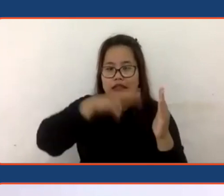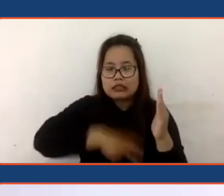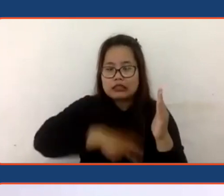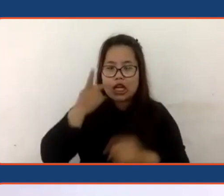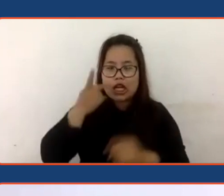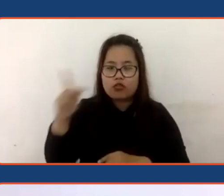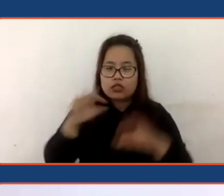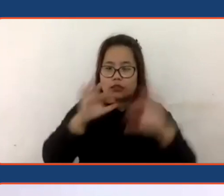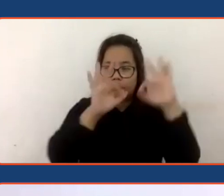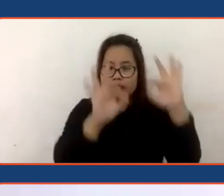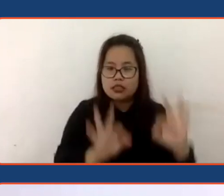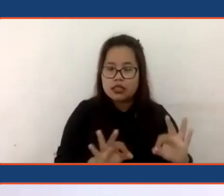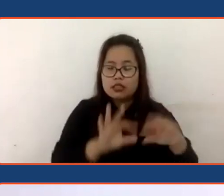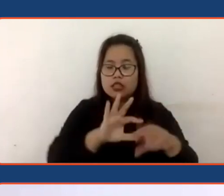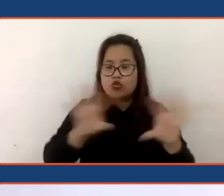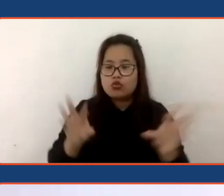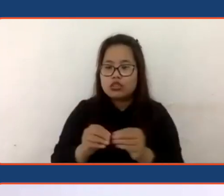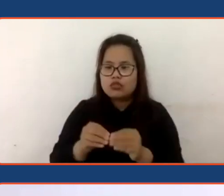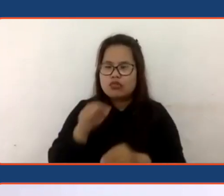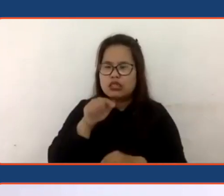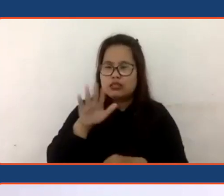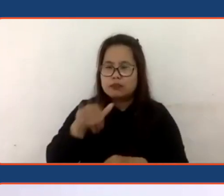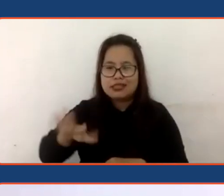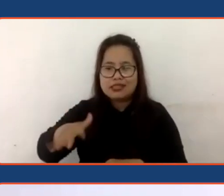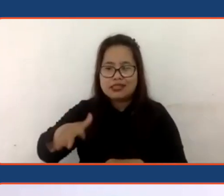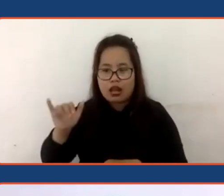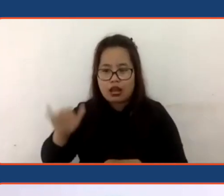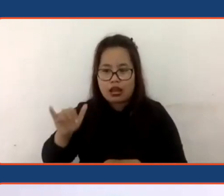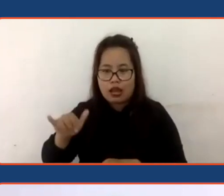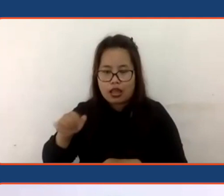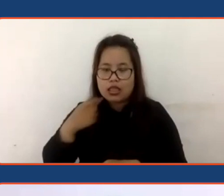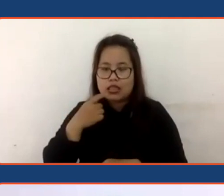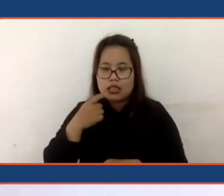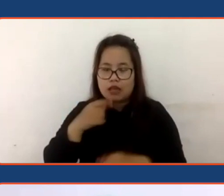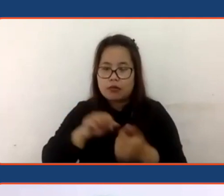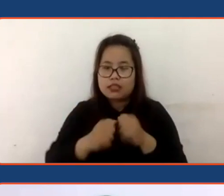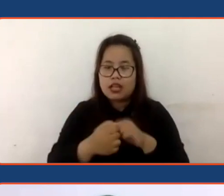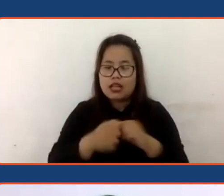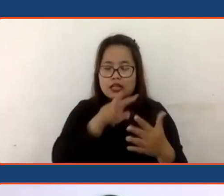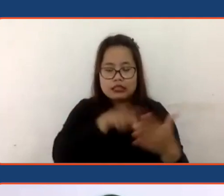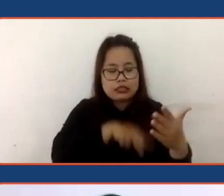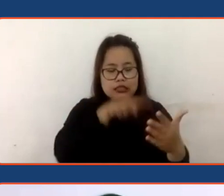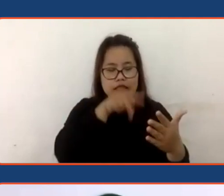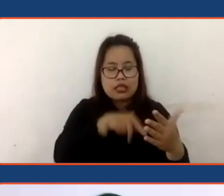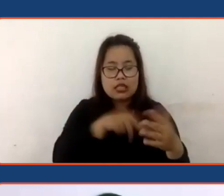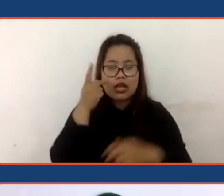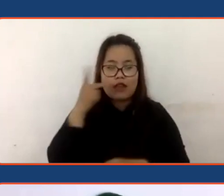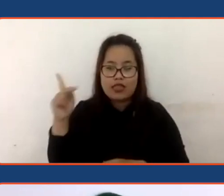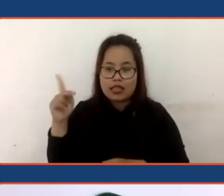inklusif ya mungkin ini yang masih jarang tersentuh ya masalah literasi dan kreativitas harapannya